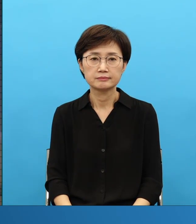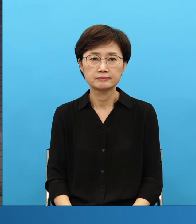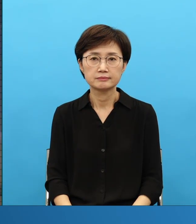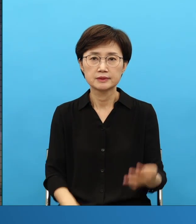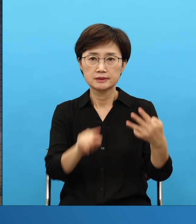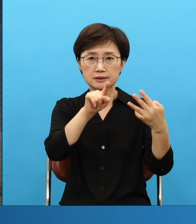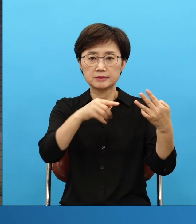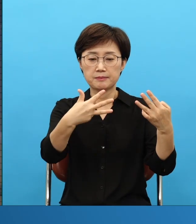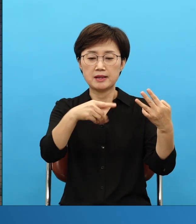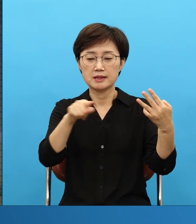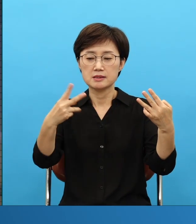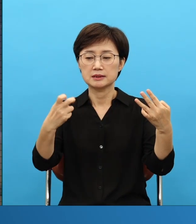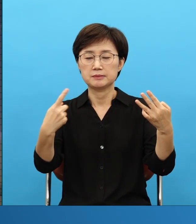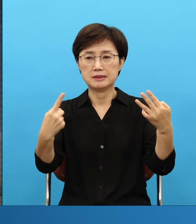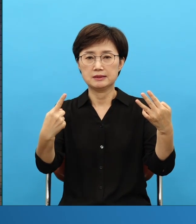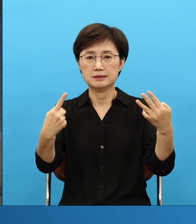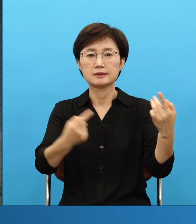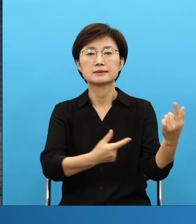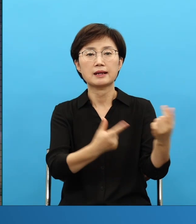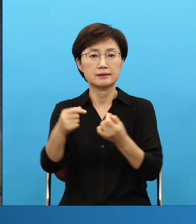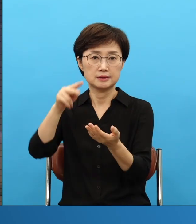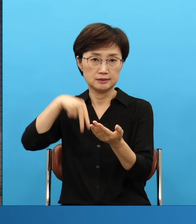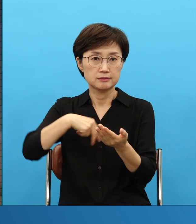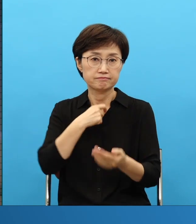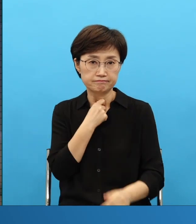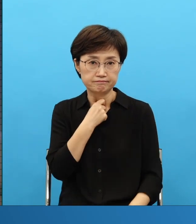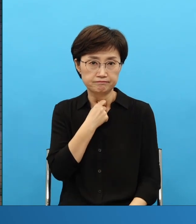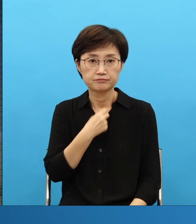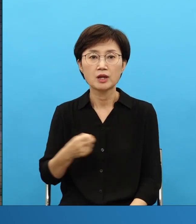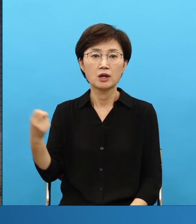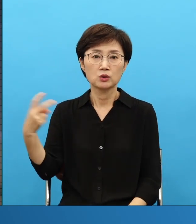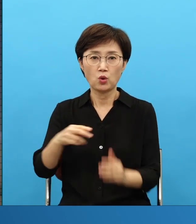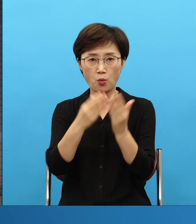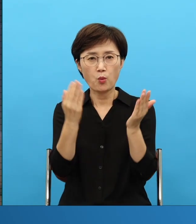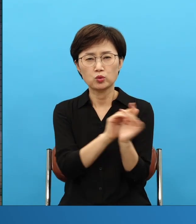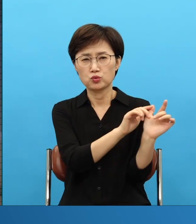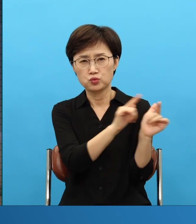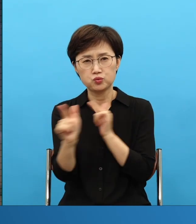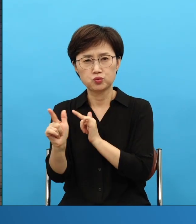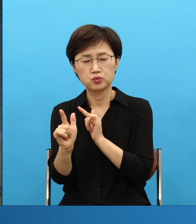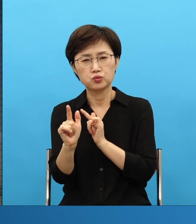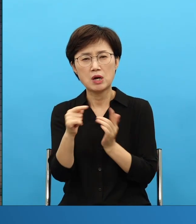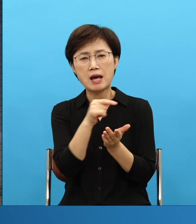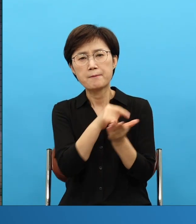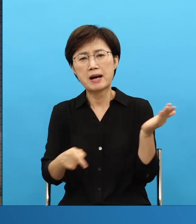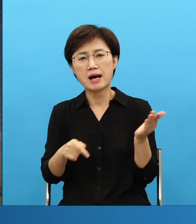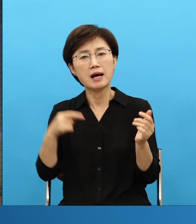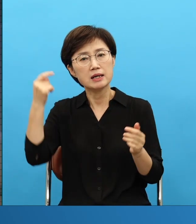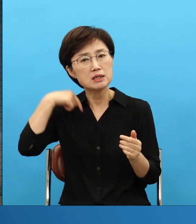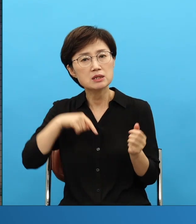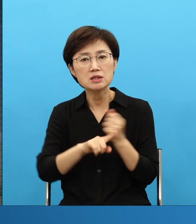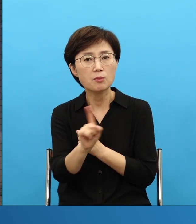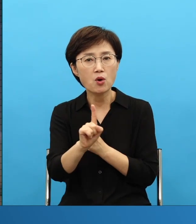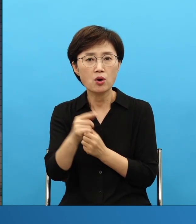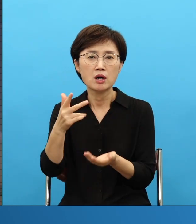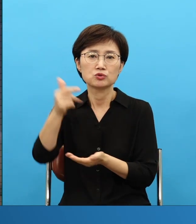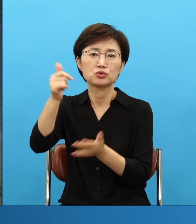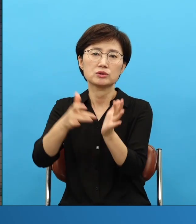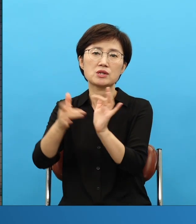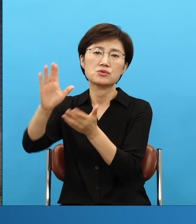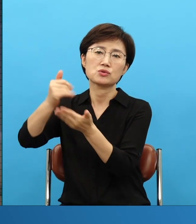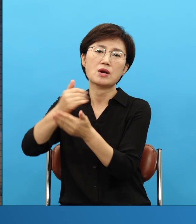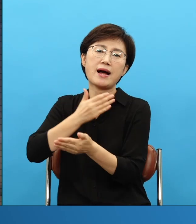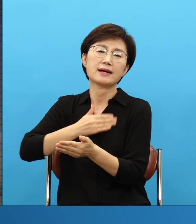빌립보서 3장 8절에서 21절의 말씀을 다 같이 합독합니다. 또한 모든 것을 해로 여김은 내 주